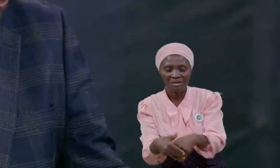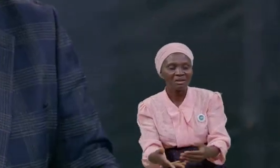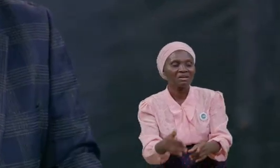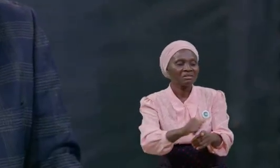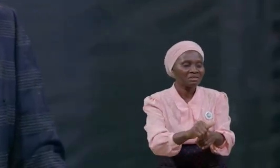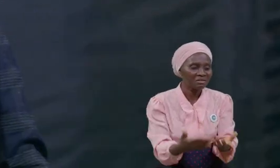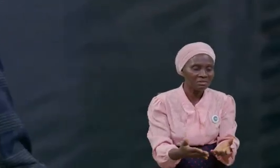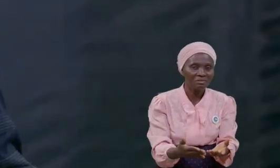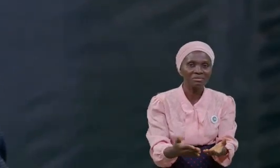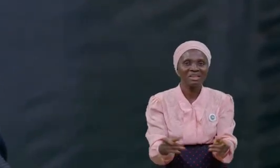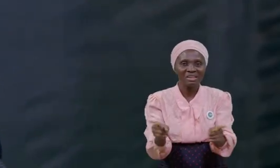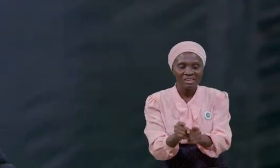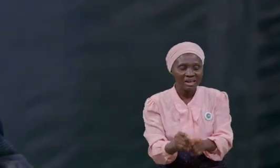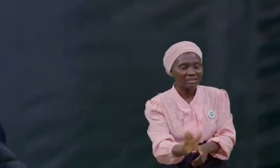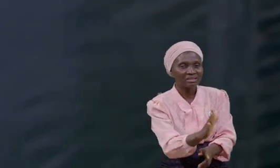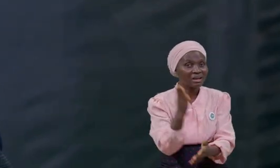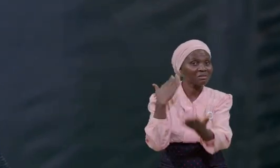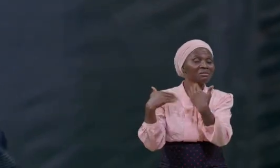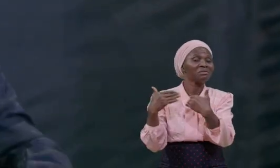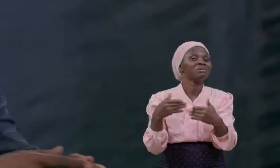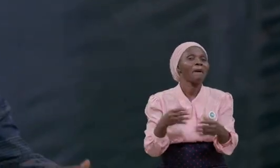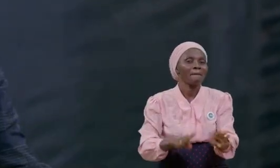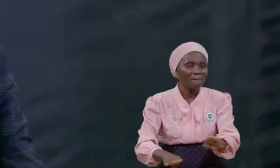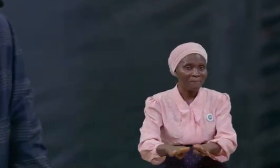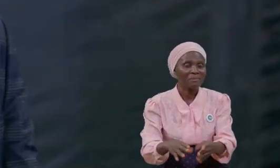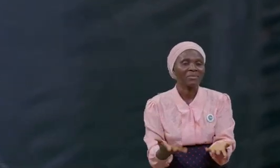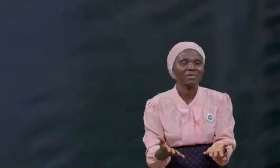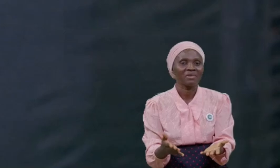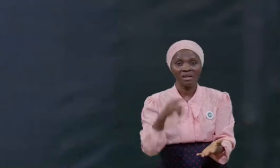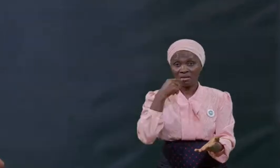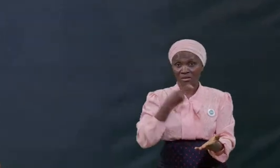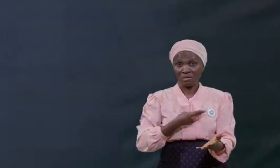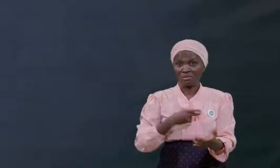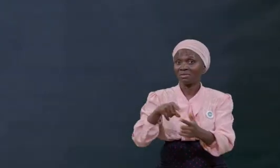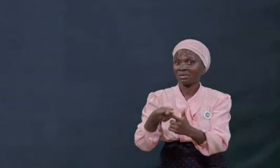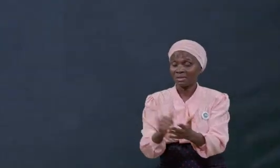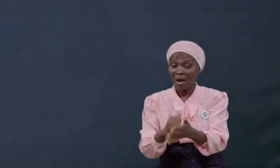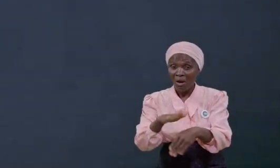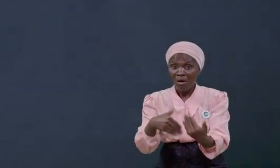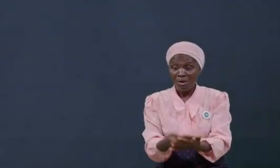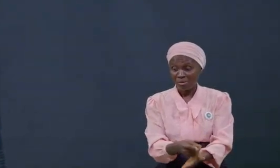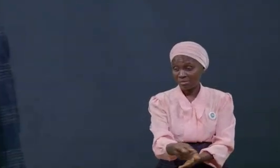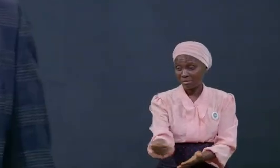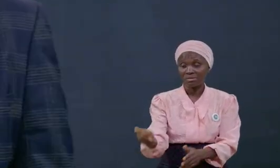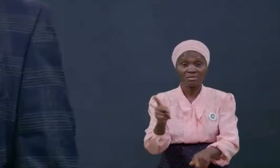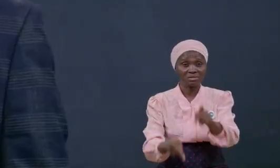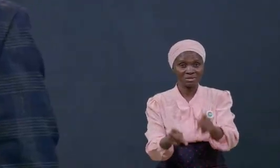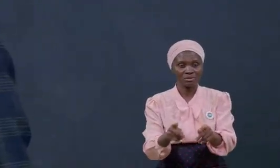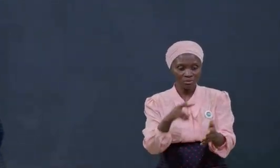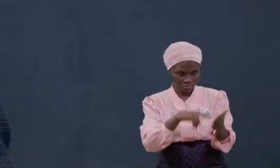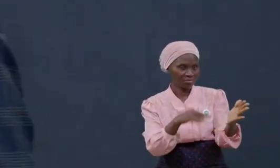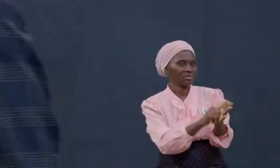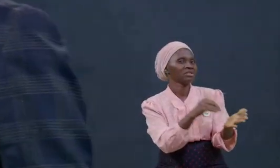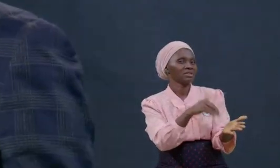toujours. On nous dit alors ici, ces gens-là, ils suivent encore aujourd'hui. Selon